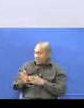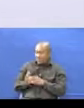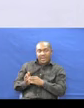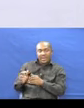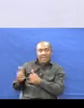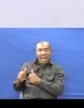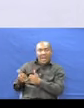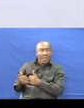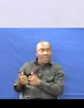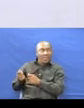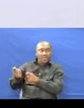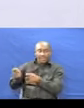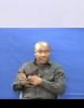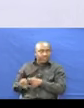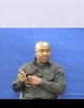Hii hapa.